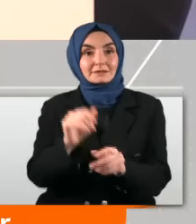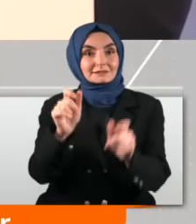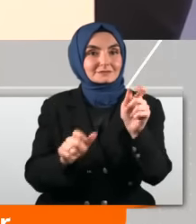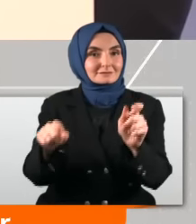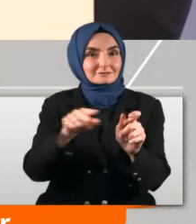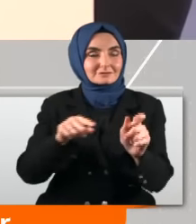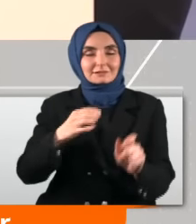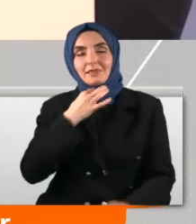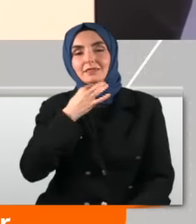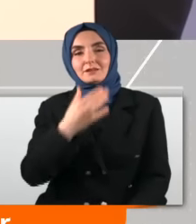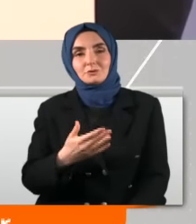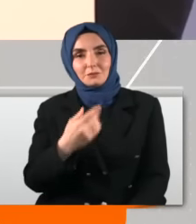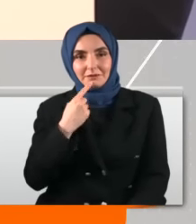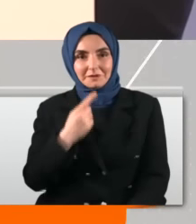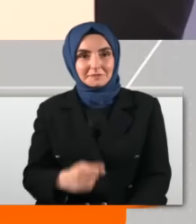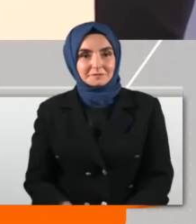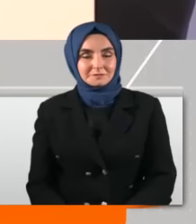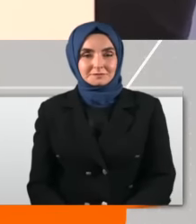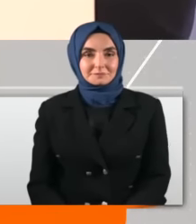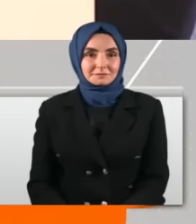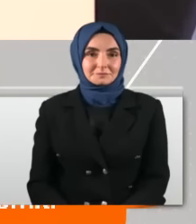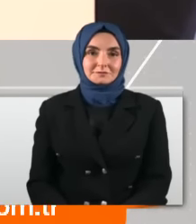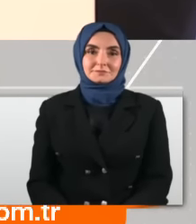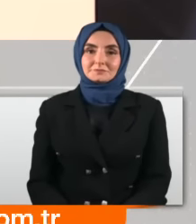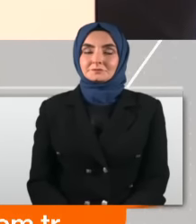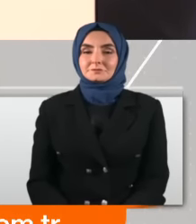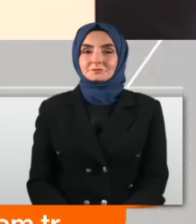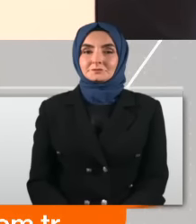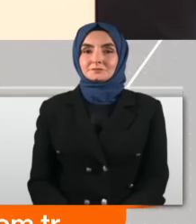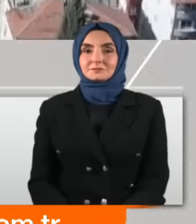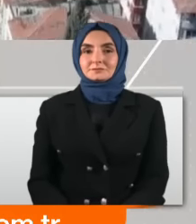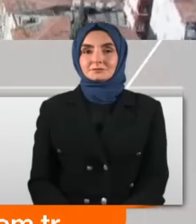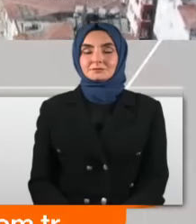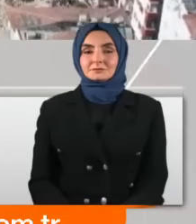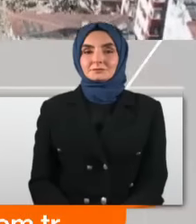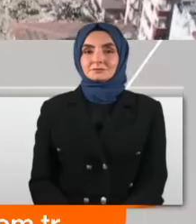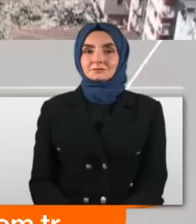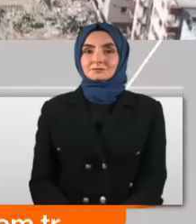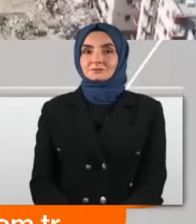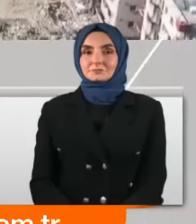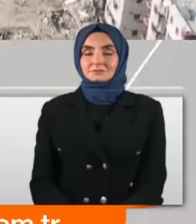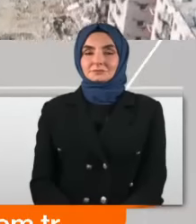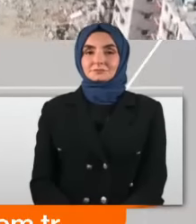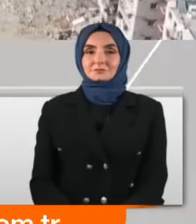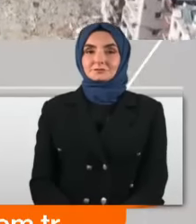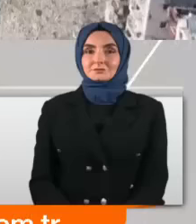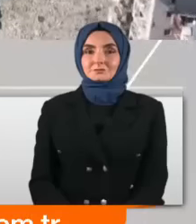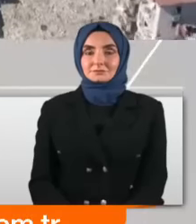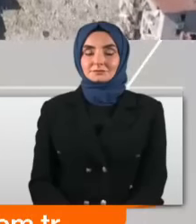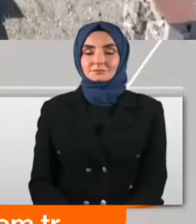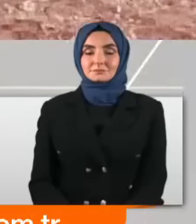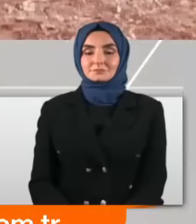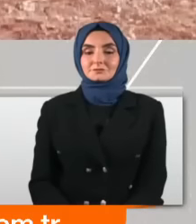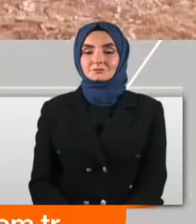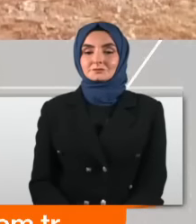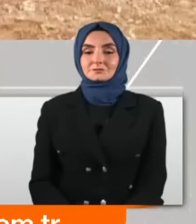Artık Hatay'ın bu karanlık günlerini geride